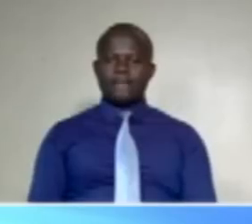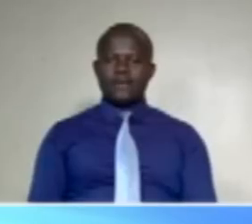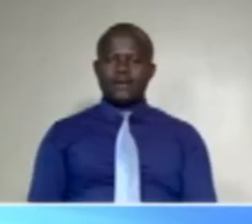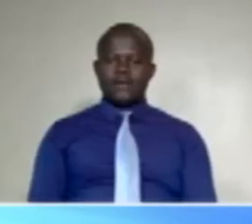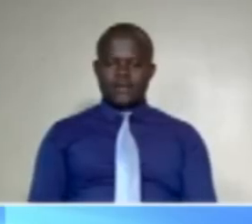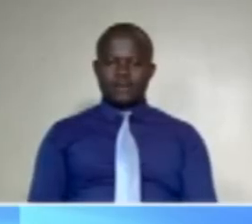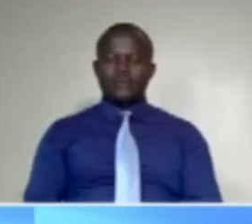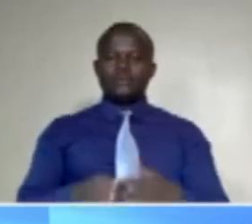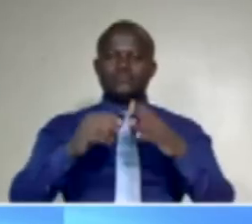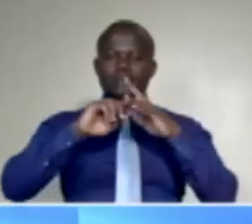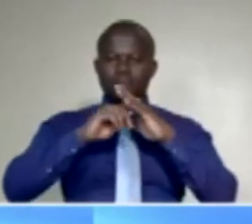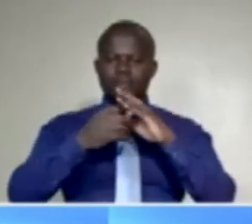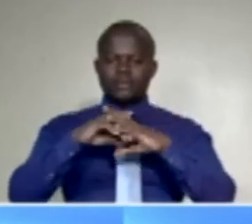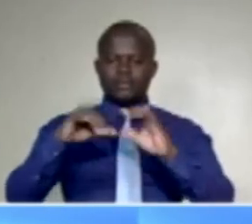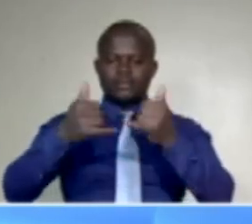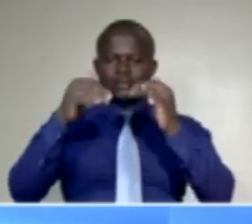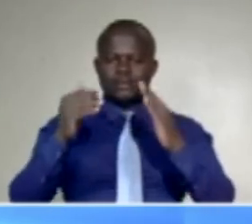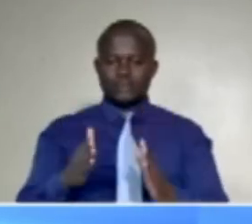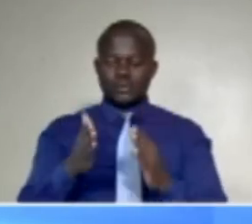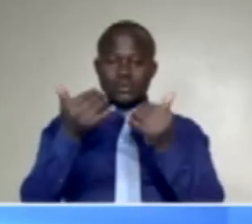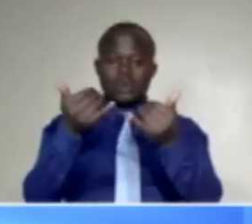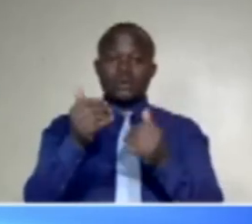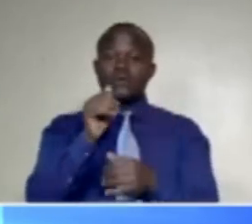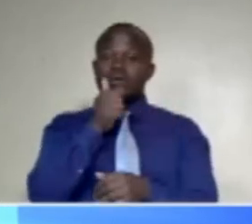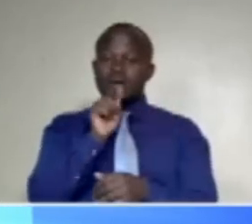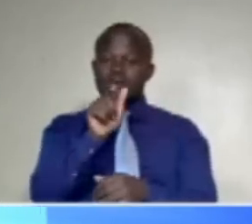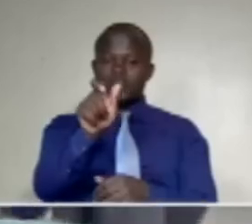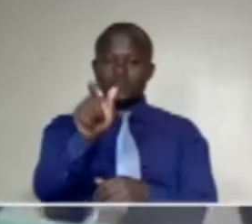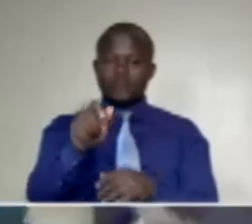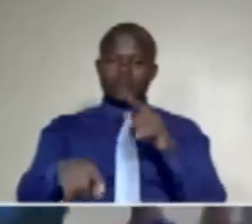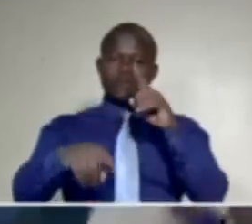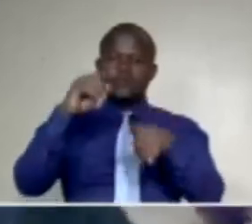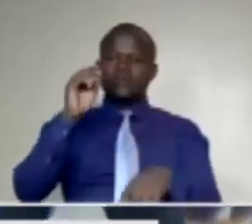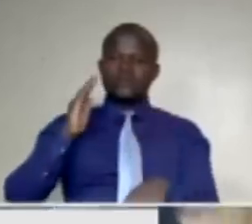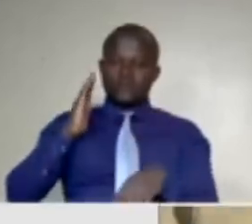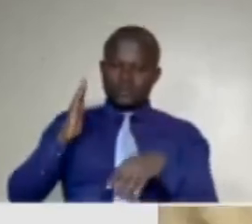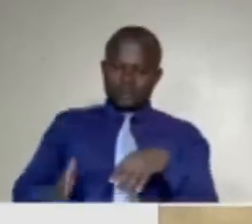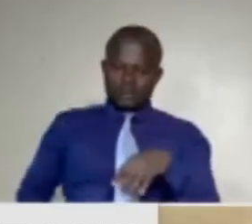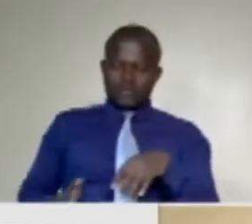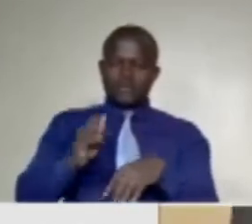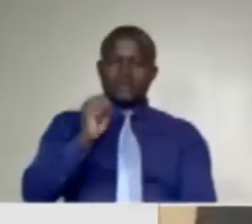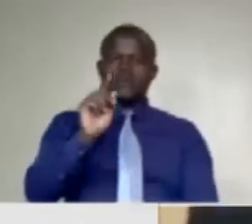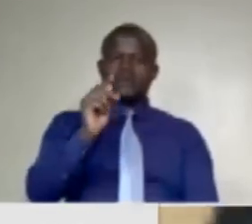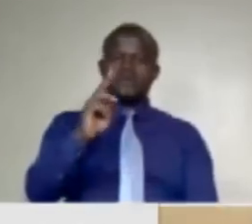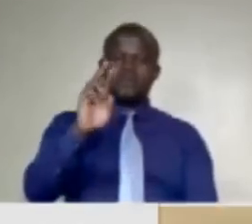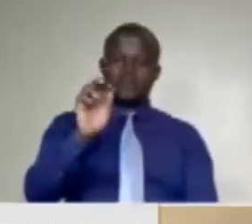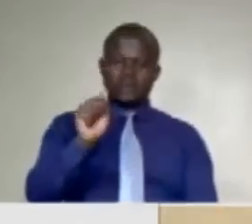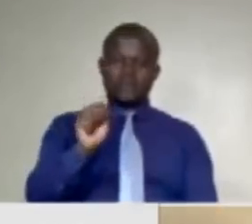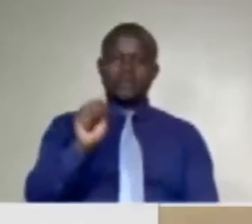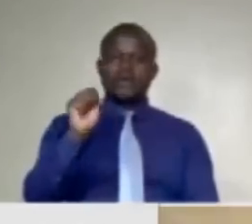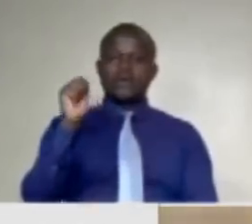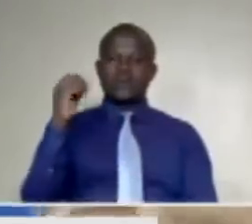Aya makuru tuyahere mu mikino aho Rayon Sport itsindiye ihuye mukura Victory Sport